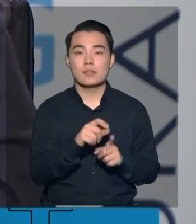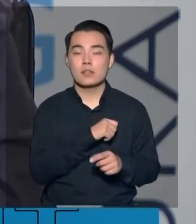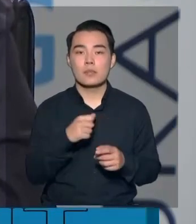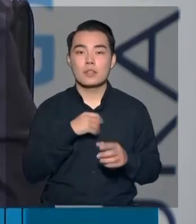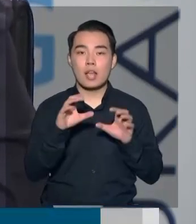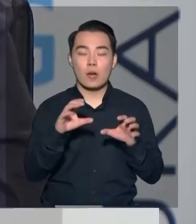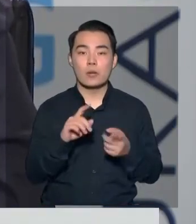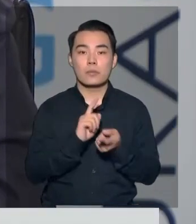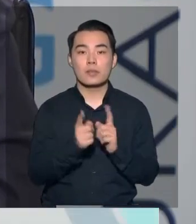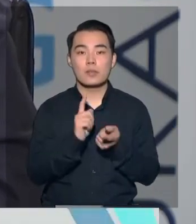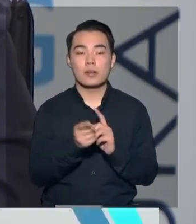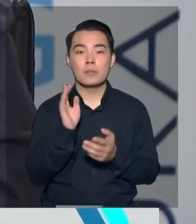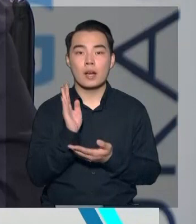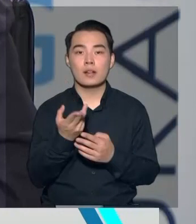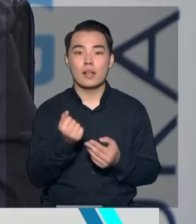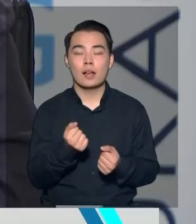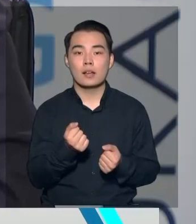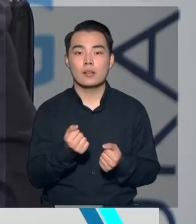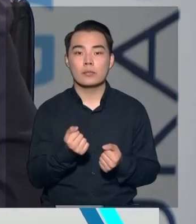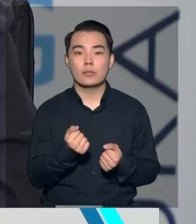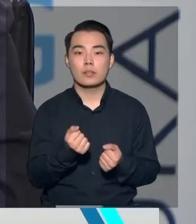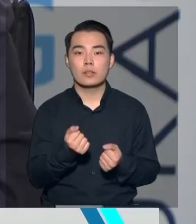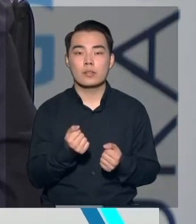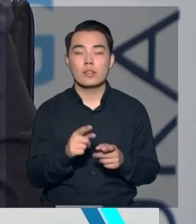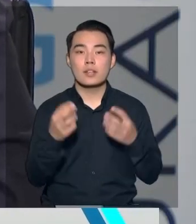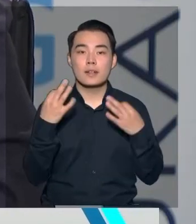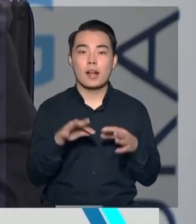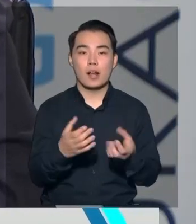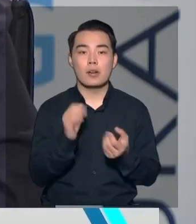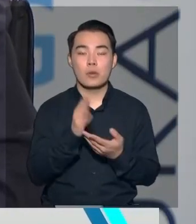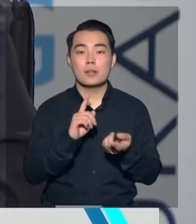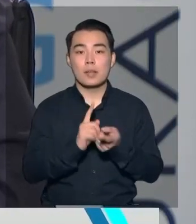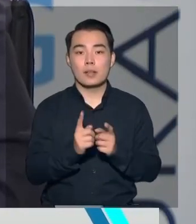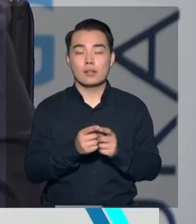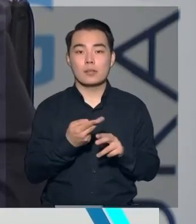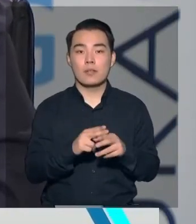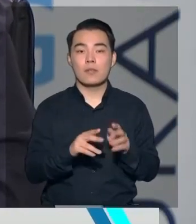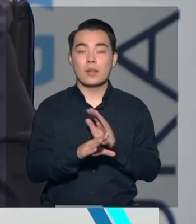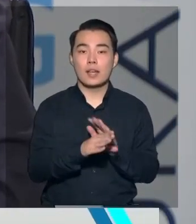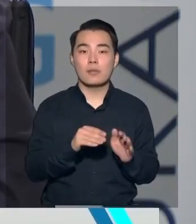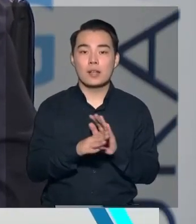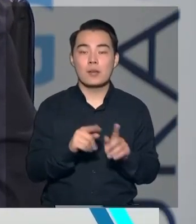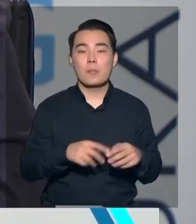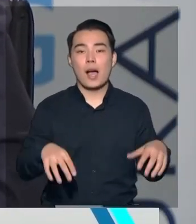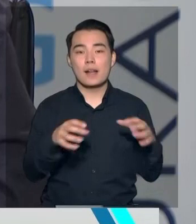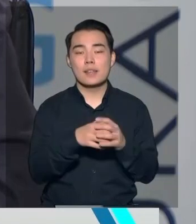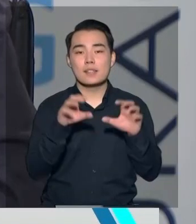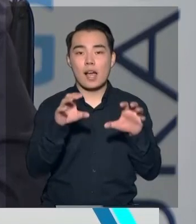жатыр. Өткен жылғы референдумнан кейін заңнамаға қабылданған өзгерістер сайлау туралы заңға, партиялар туралы